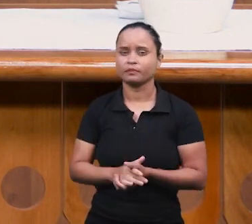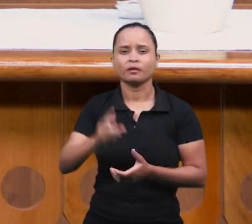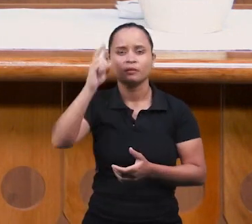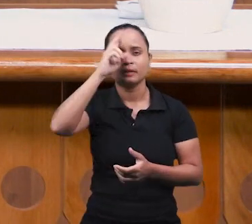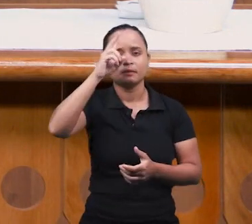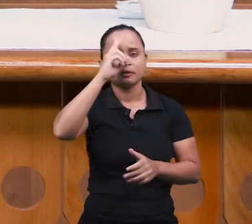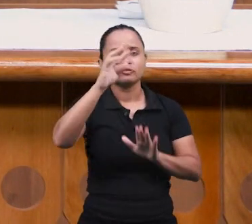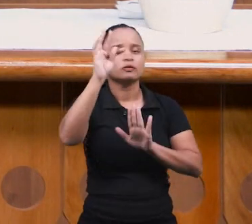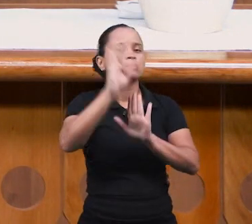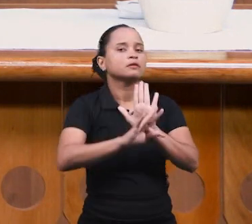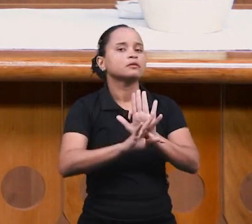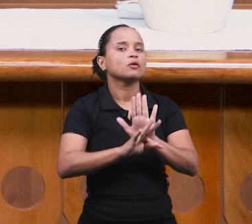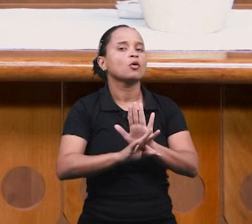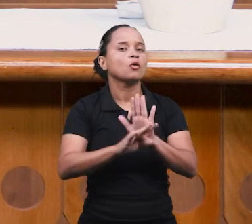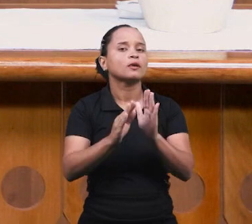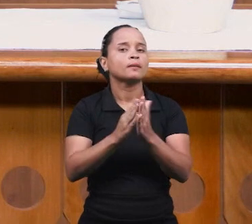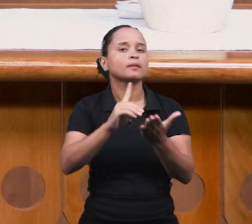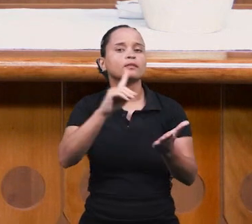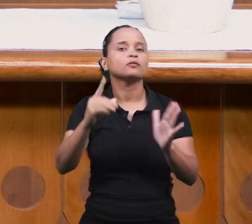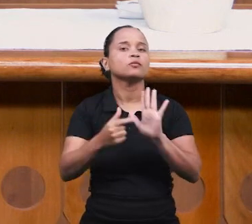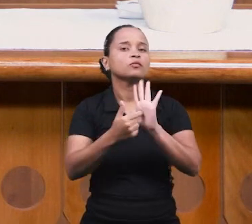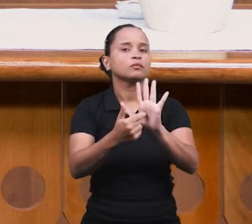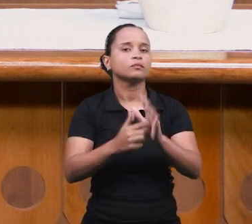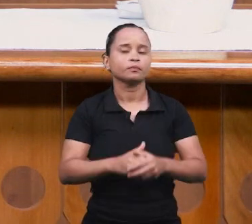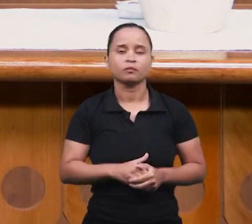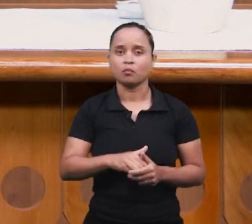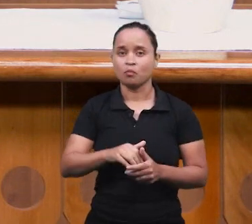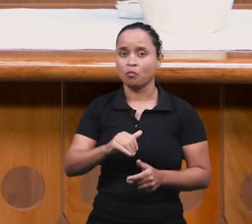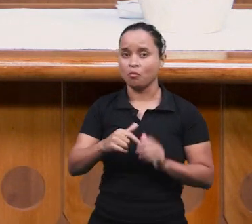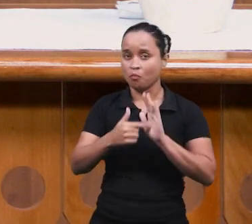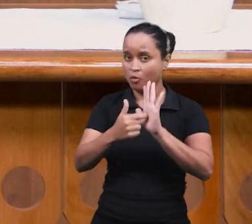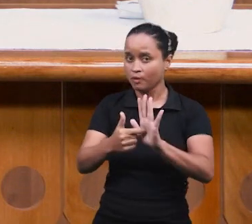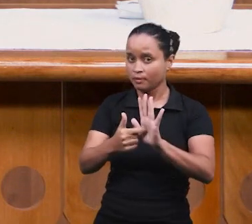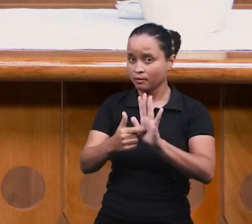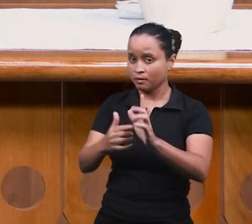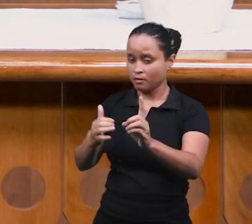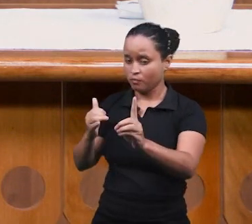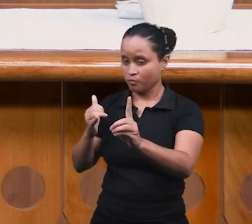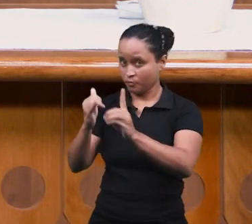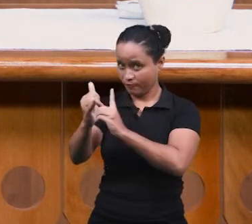le texte qui dit, quand la parole parle à propos du prophète,